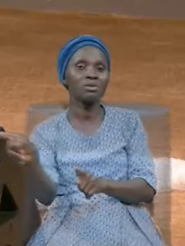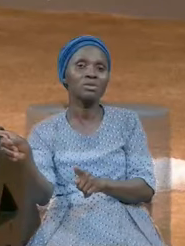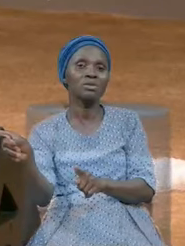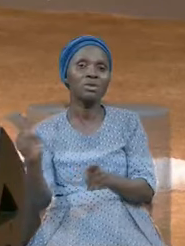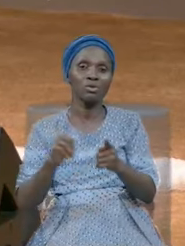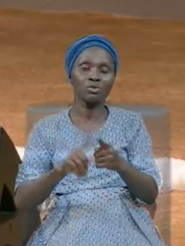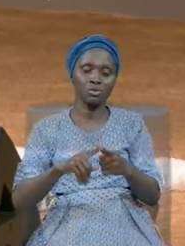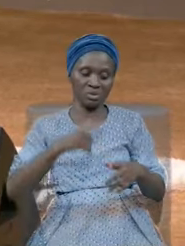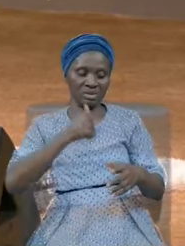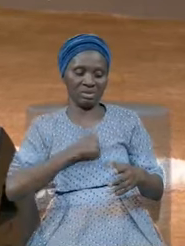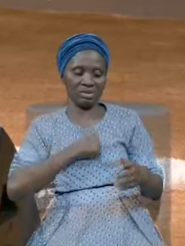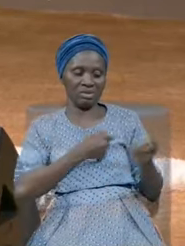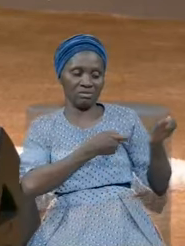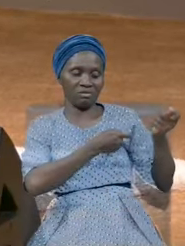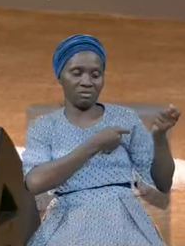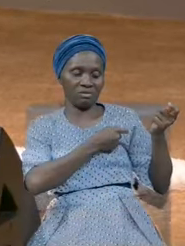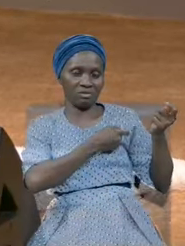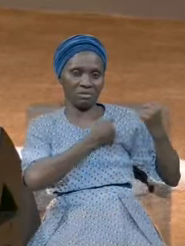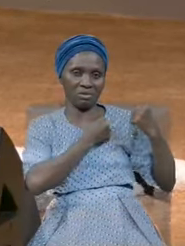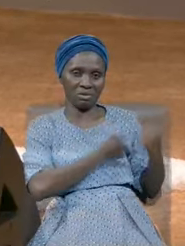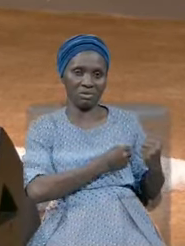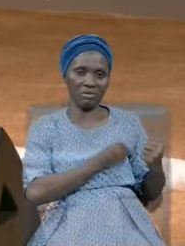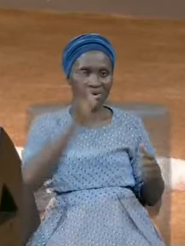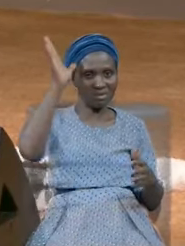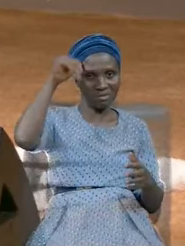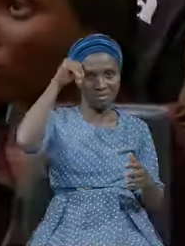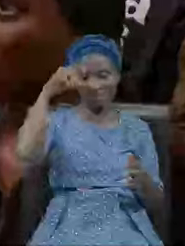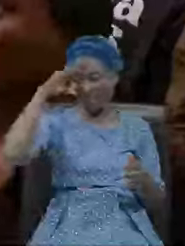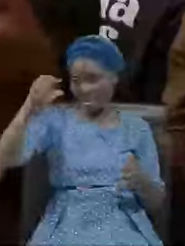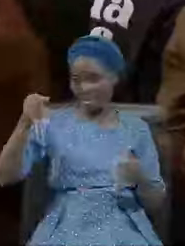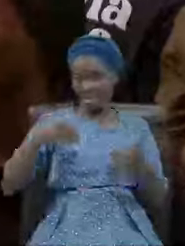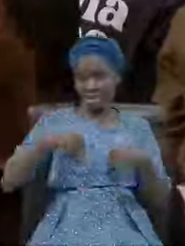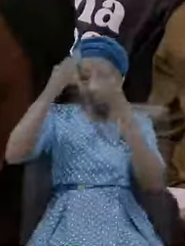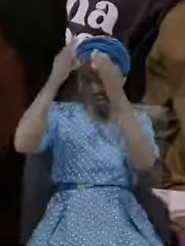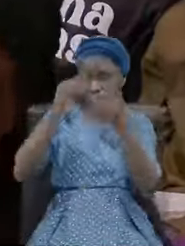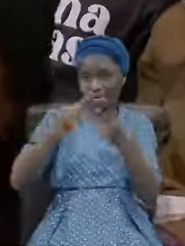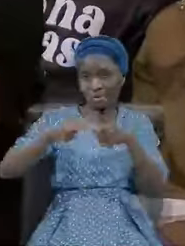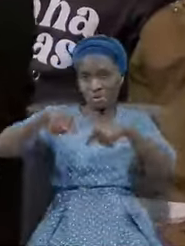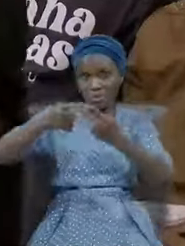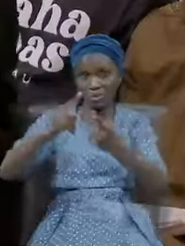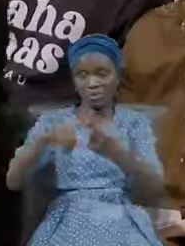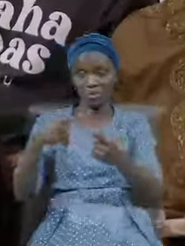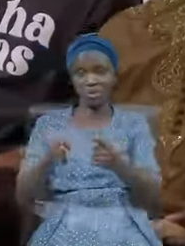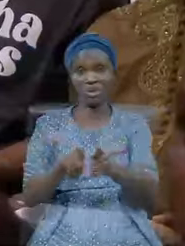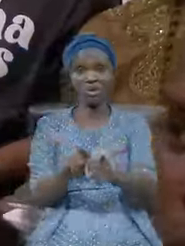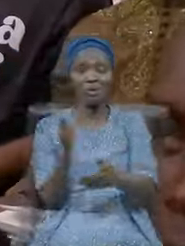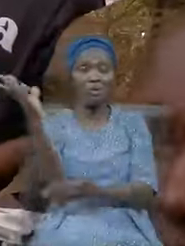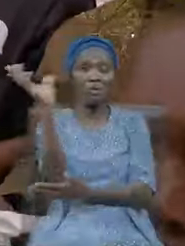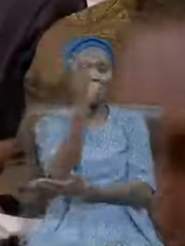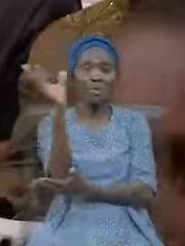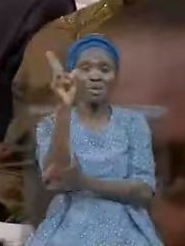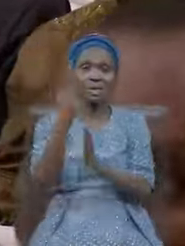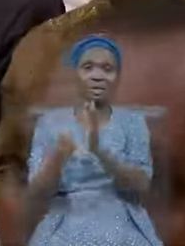à l'obtination mais lui il est en clin à la vie du désert mais